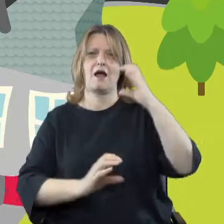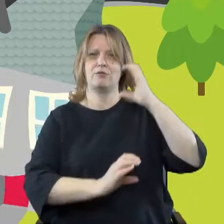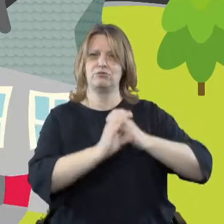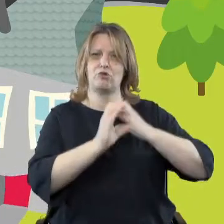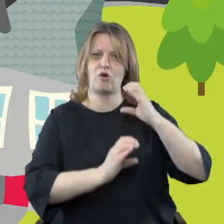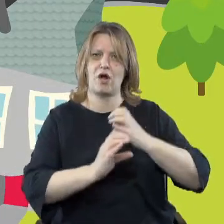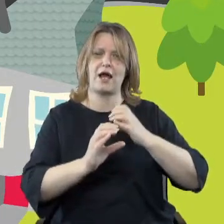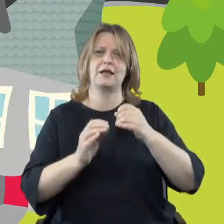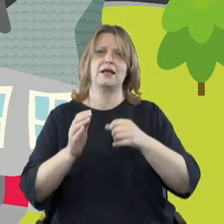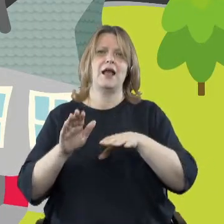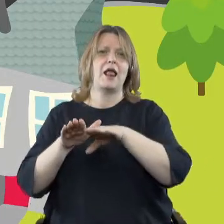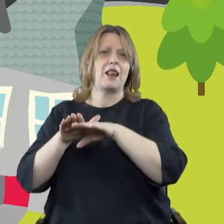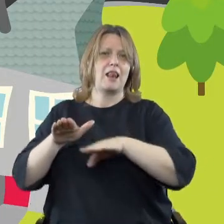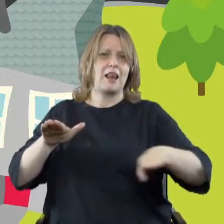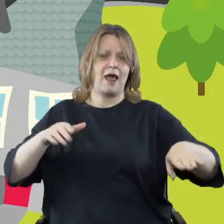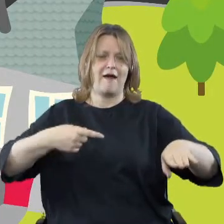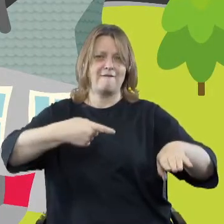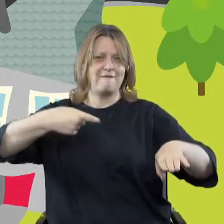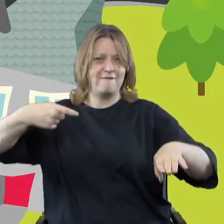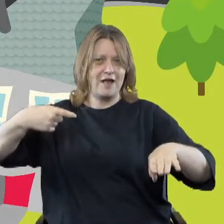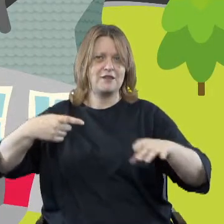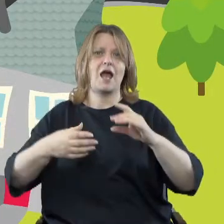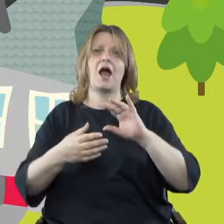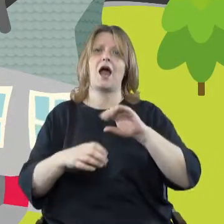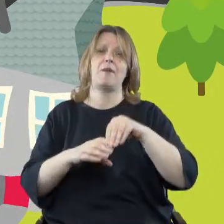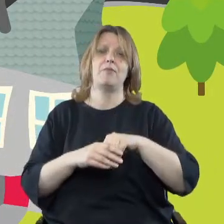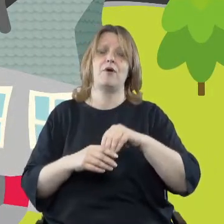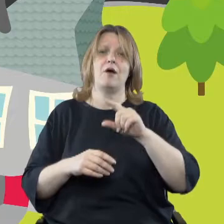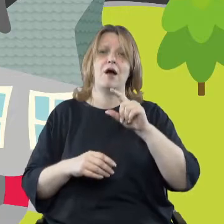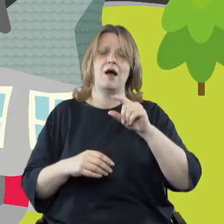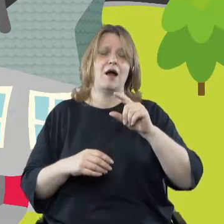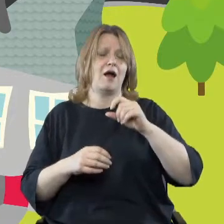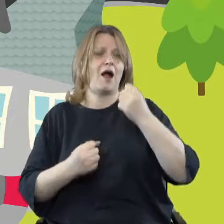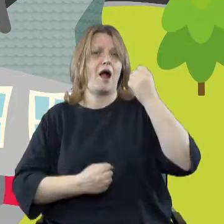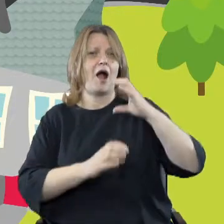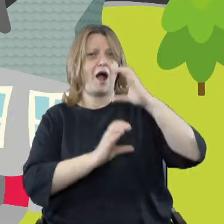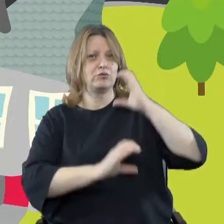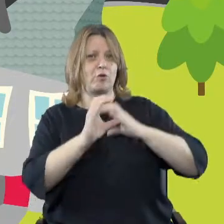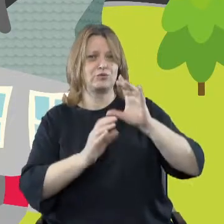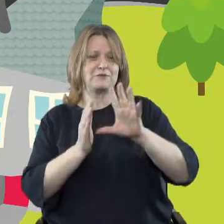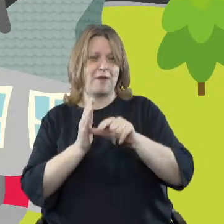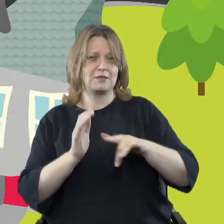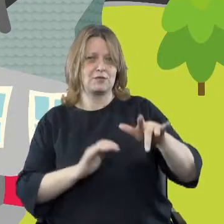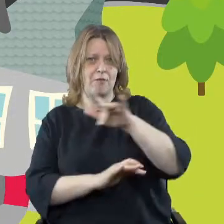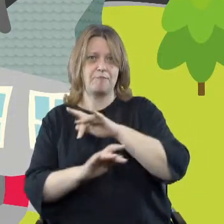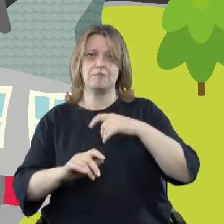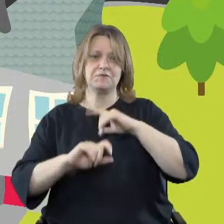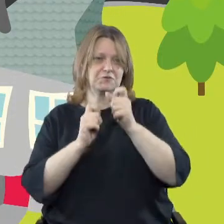są lawety, to są chociażby autobusy miejskie. Wszystkie te duże pojazdy my sprawdzamy, my